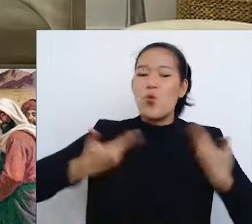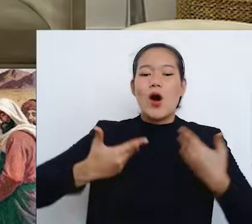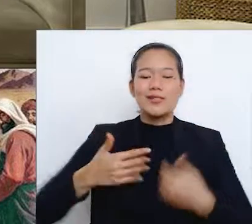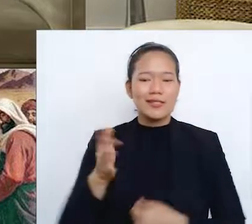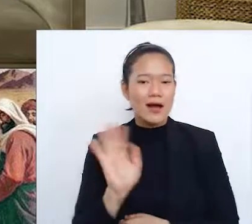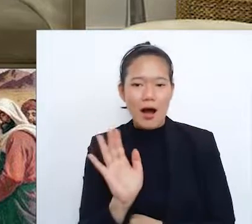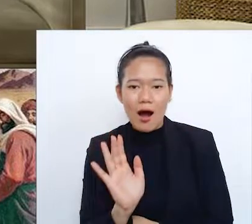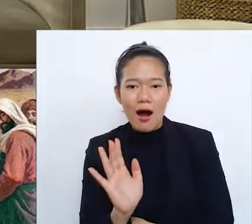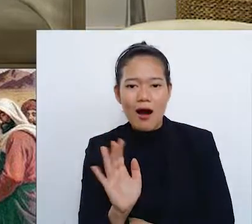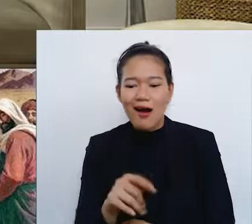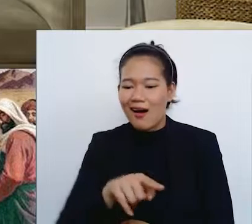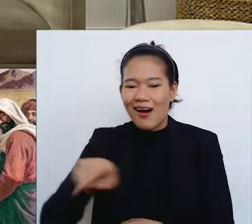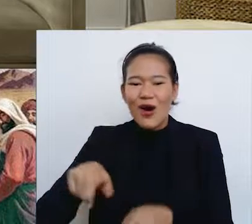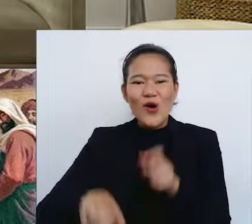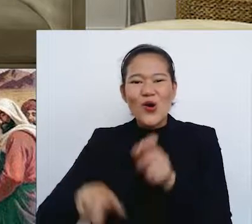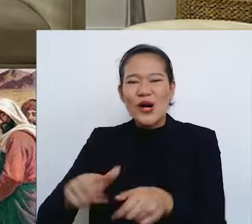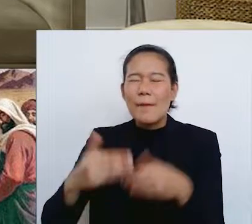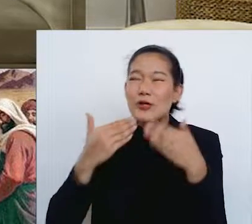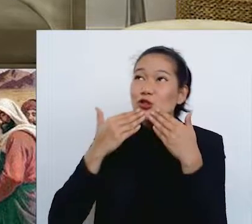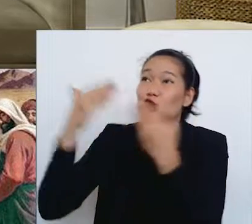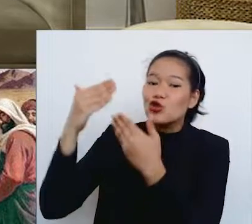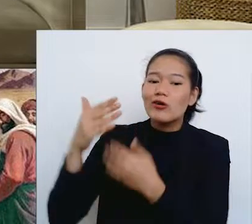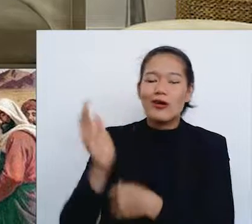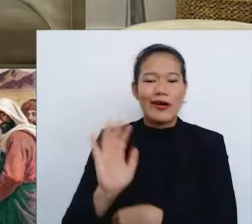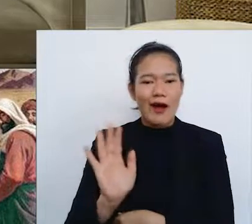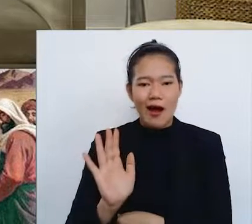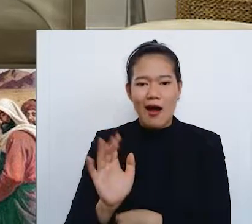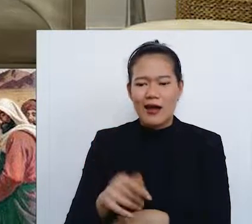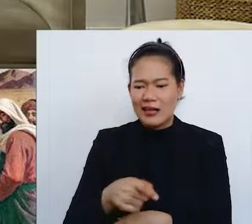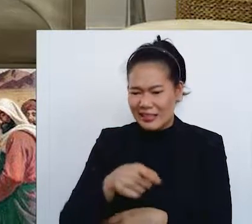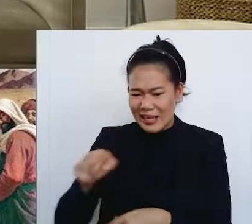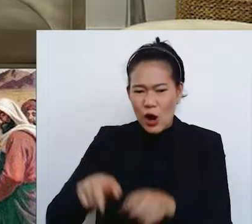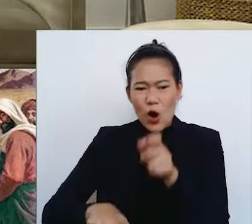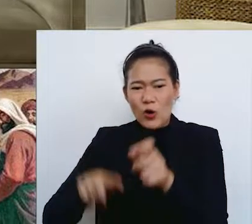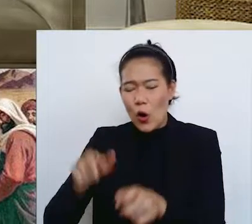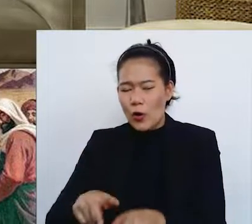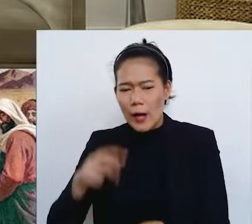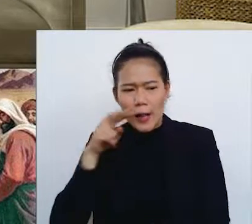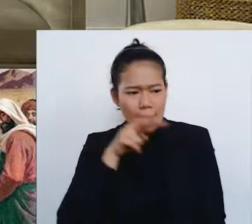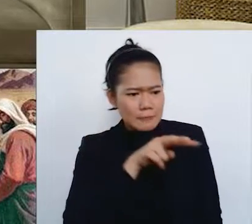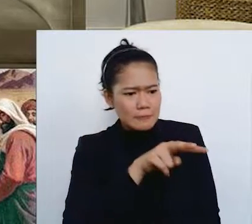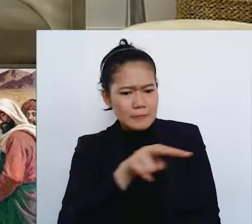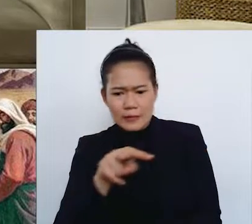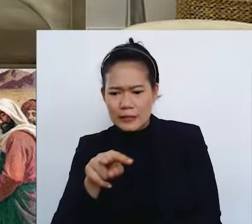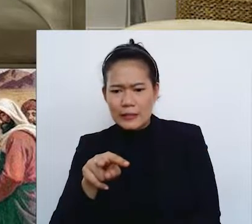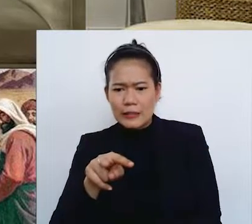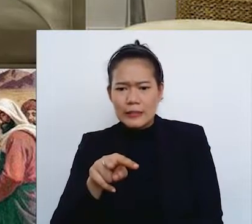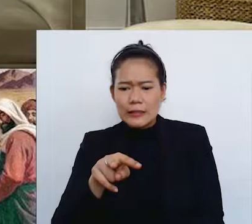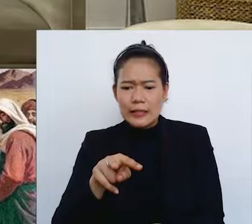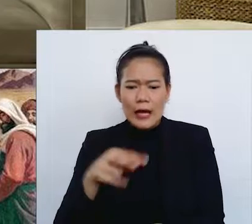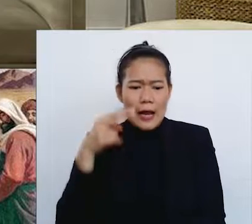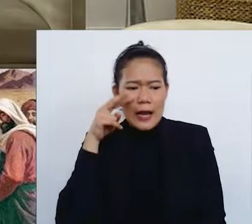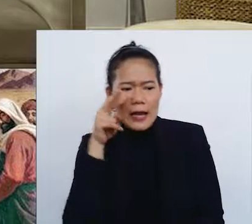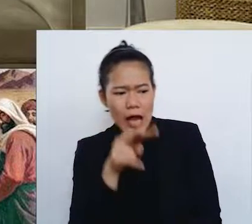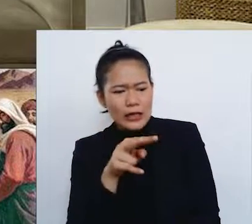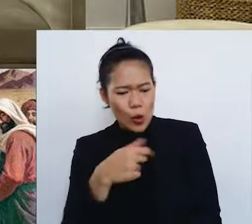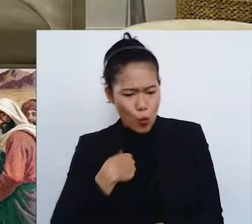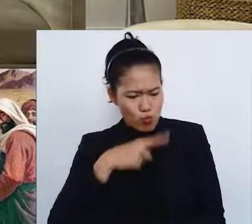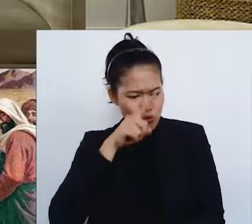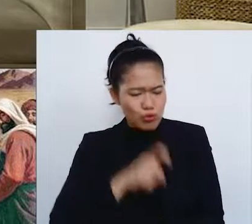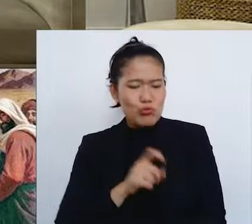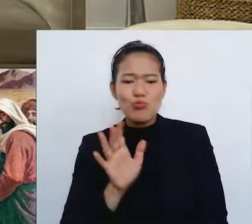puas, orang yang tidak bersyukur, orang yang melihat segala sesuatu bukan dari